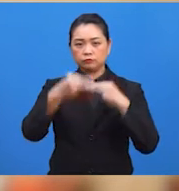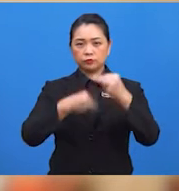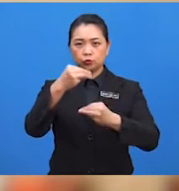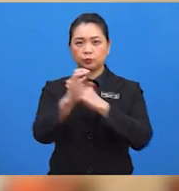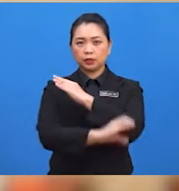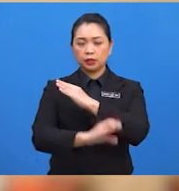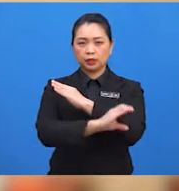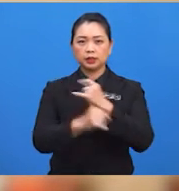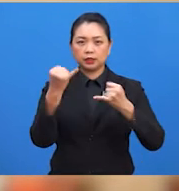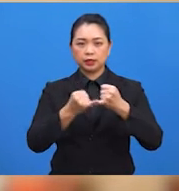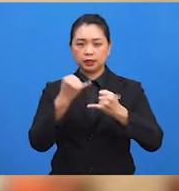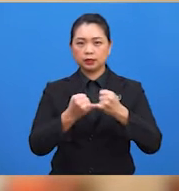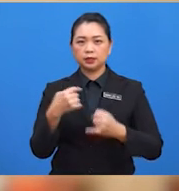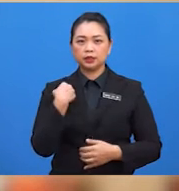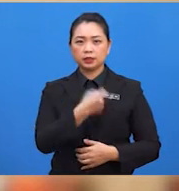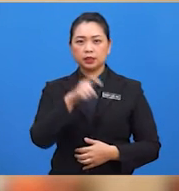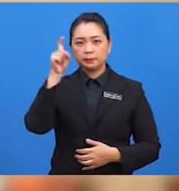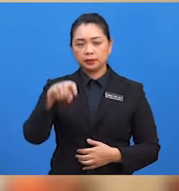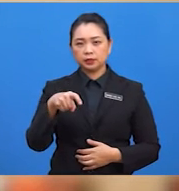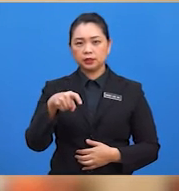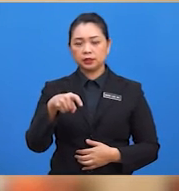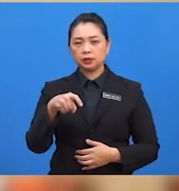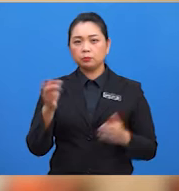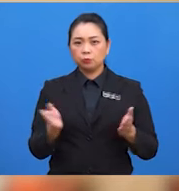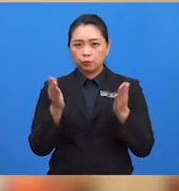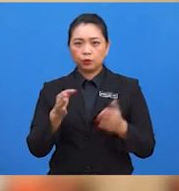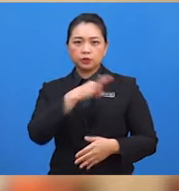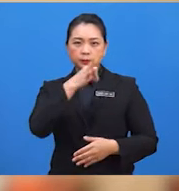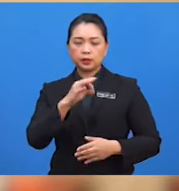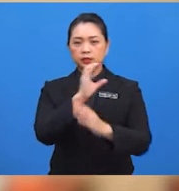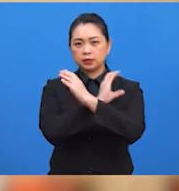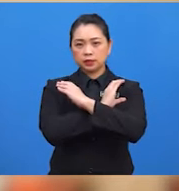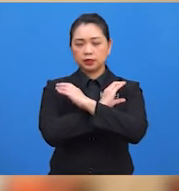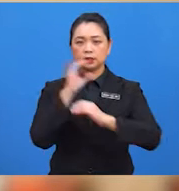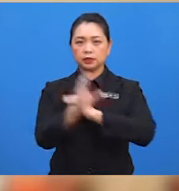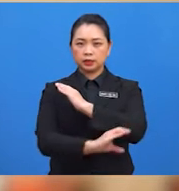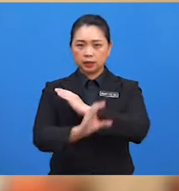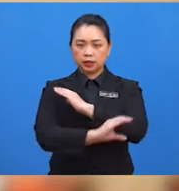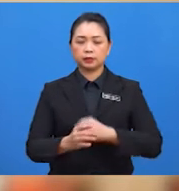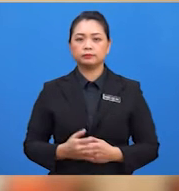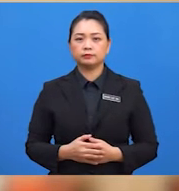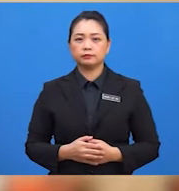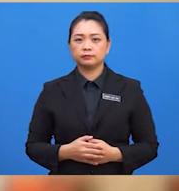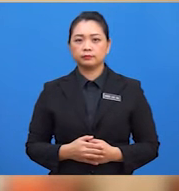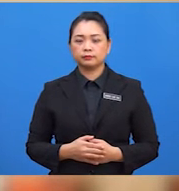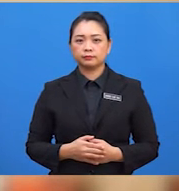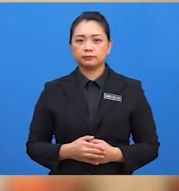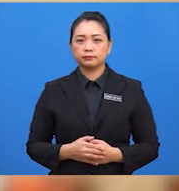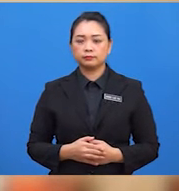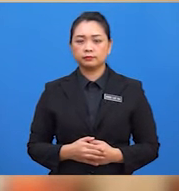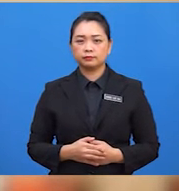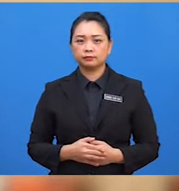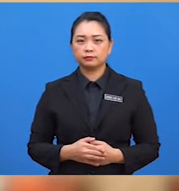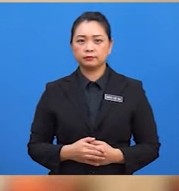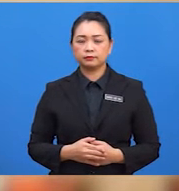negara. Akhir sekali, kita mestilah memupuk semangat cintakan negara dalam diri kita agar kita